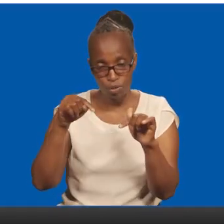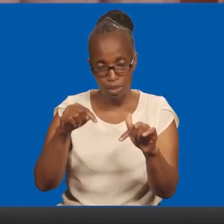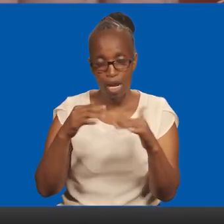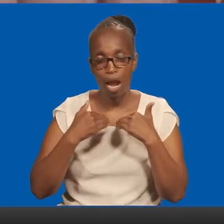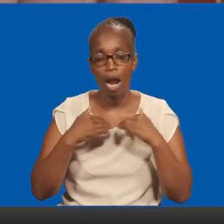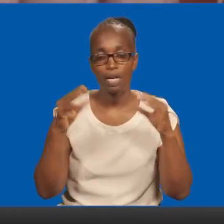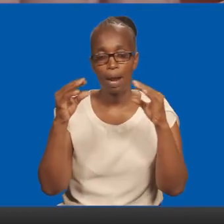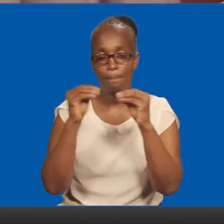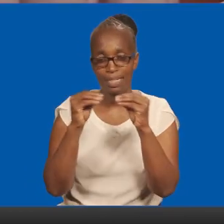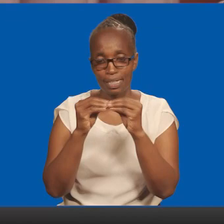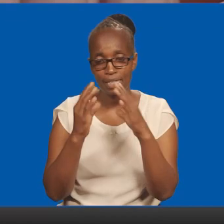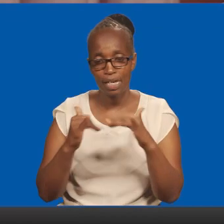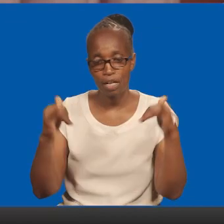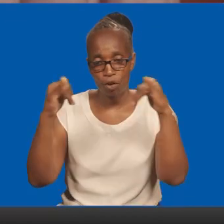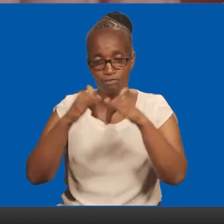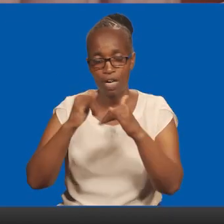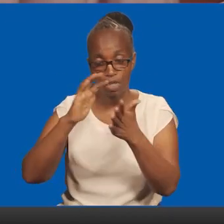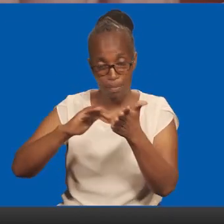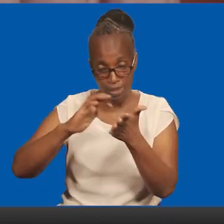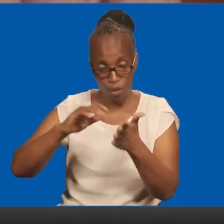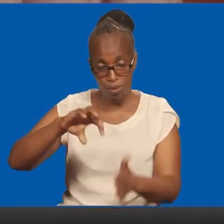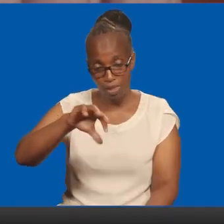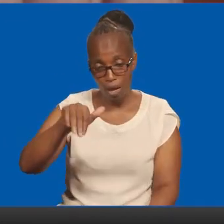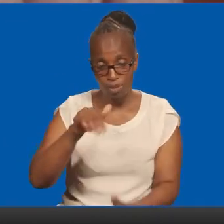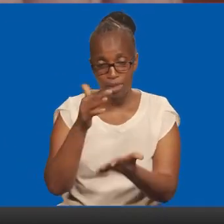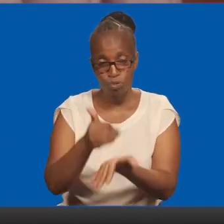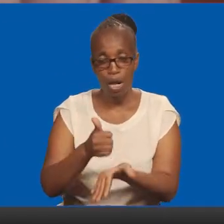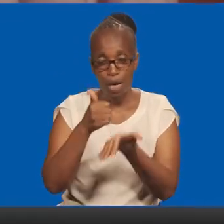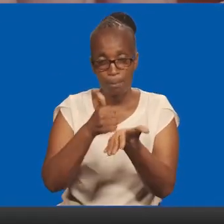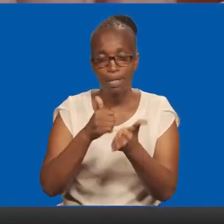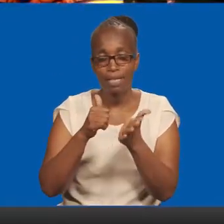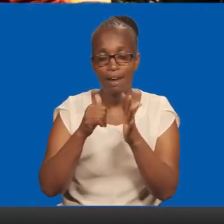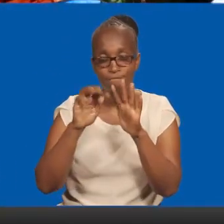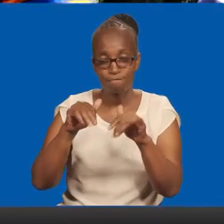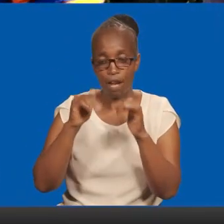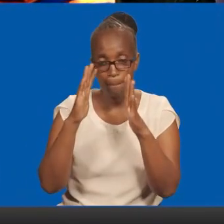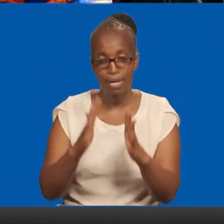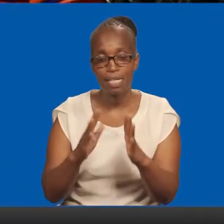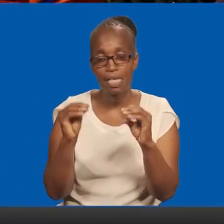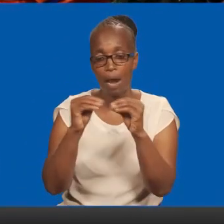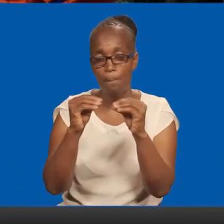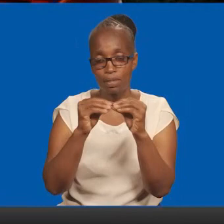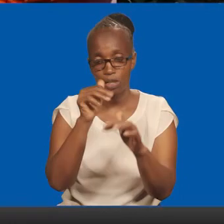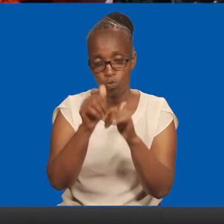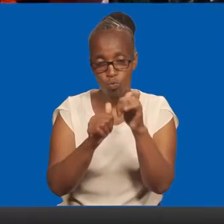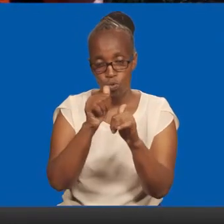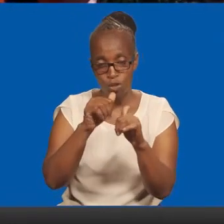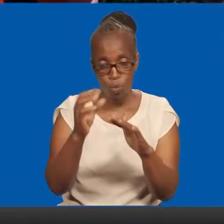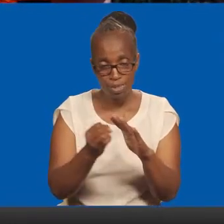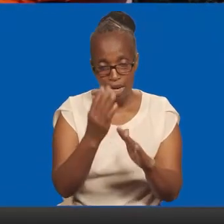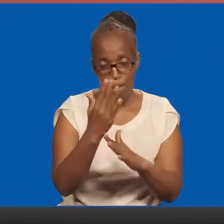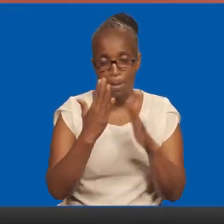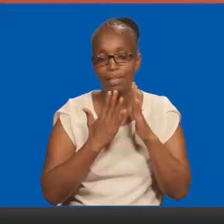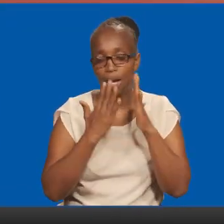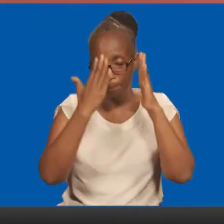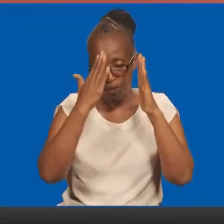Machakos kujadili mchakato wa kuwawezesha wakulima. Mkutano uliofunguliwa rasmi na askofu mkuu wa kanisa la ABC aliye pia mwenyekiti wa baraza